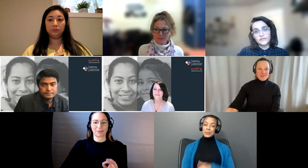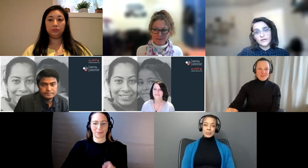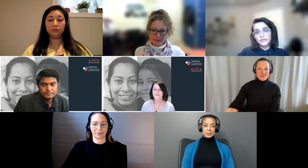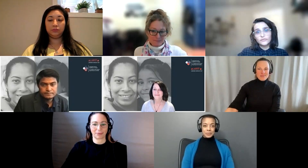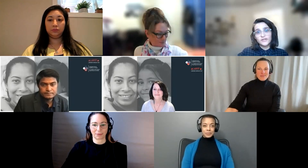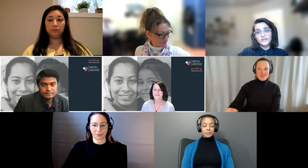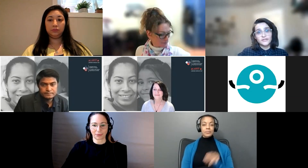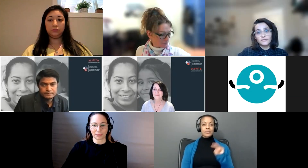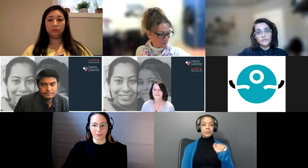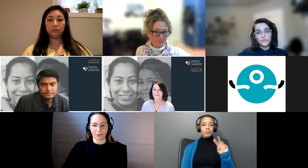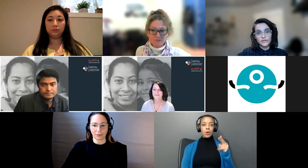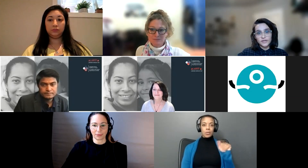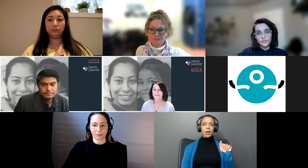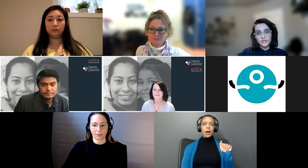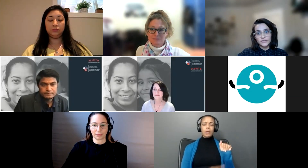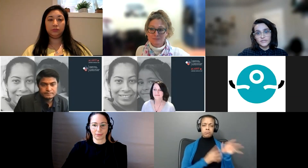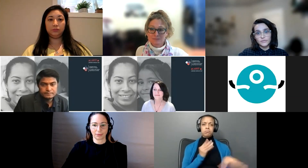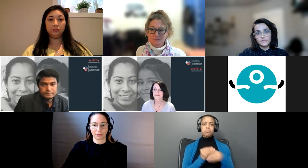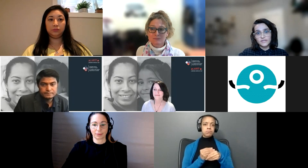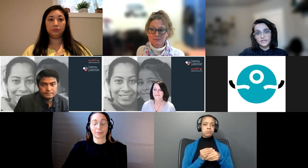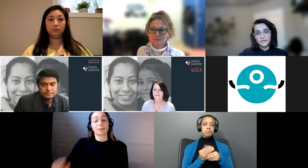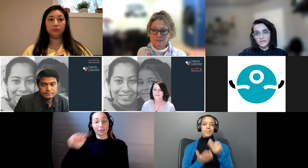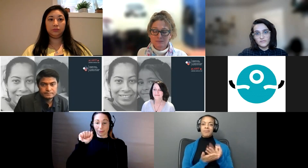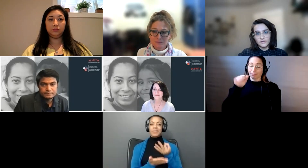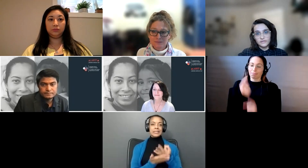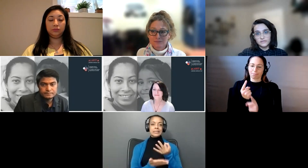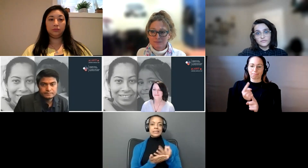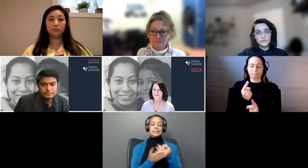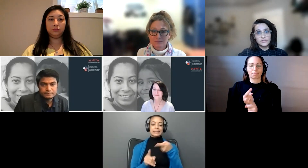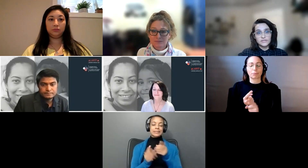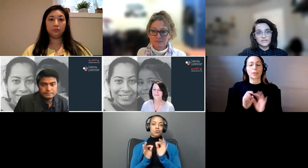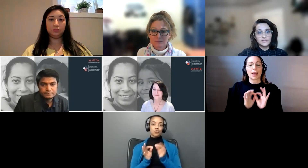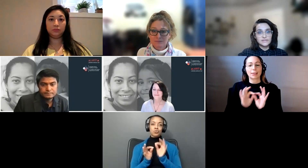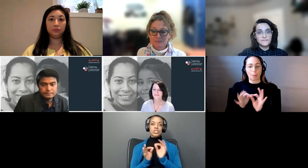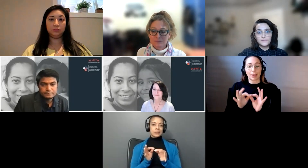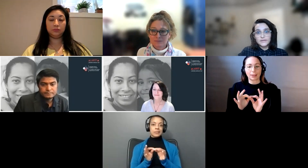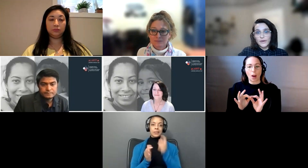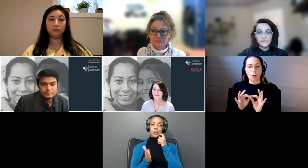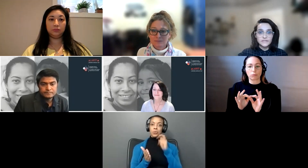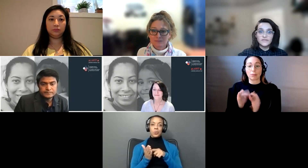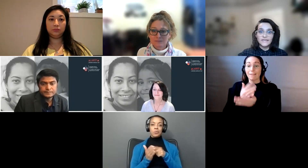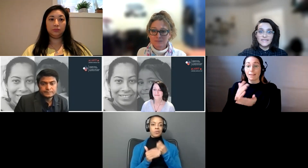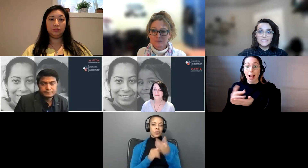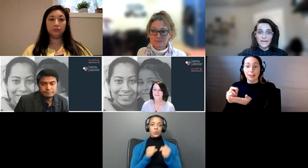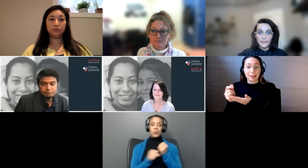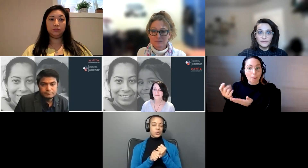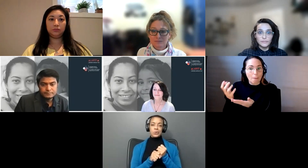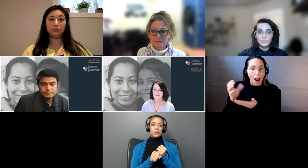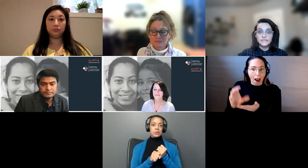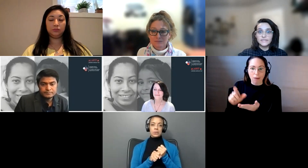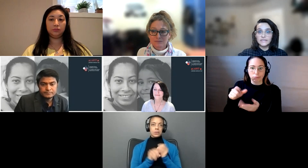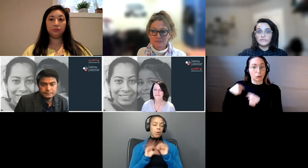Donc, oui, le financement pour l'interprétation, je crois qu'on a vu dans les dernières années, c'est impératif.